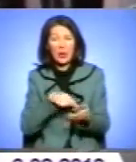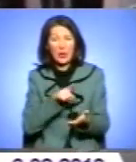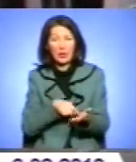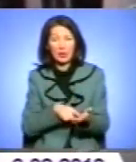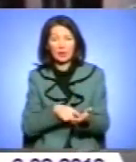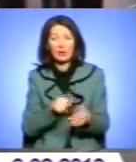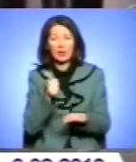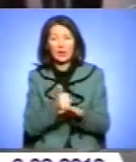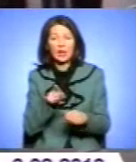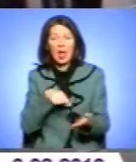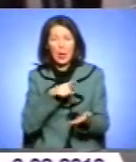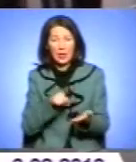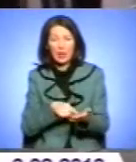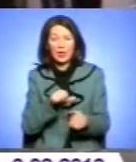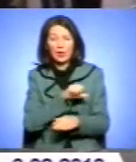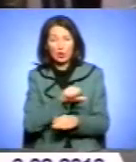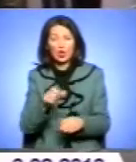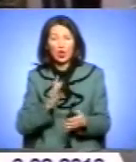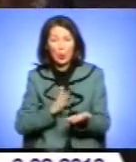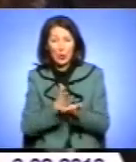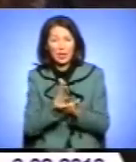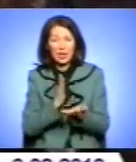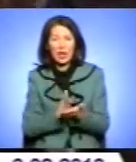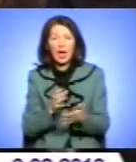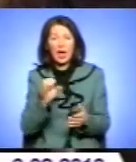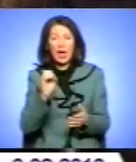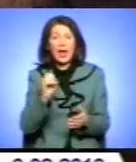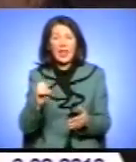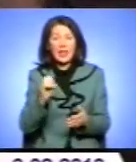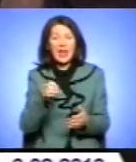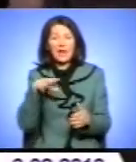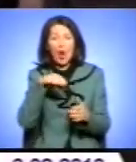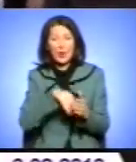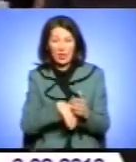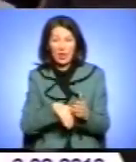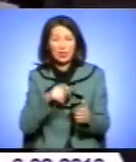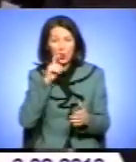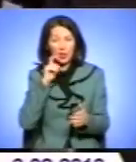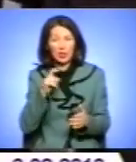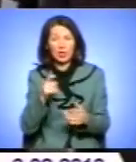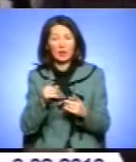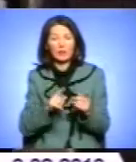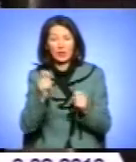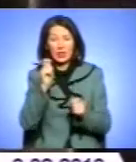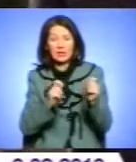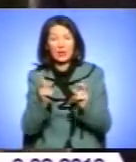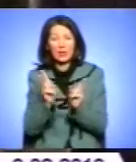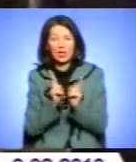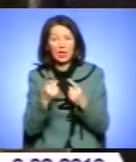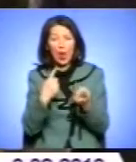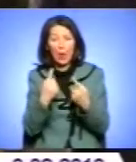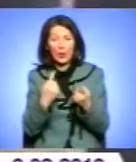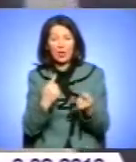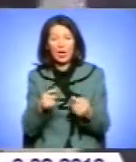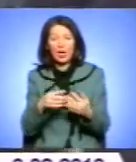питанням зовнішньої політики міністр називає євроінтеграцію України. На саміті Україна-ЄС сторони планують обговорити широке коло питань стосовно